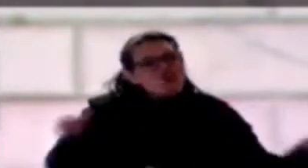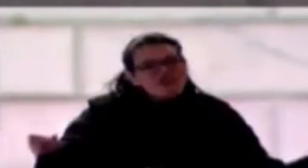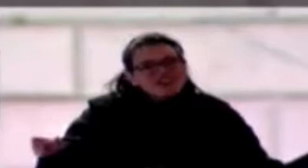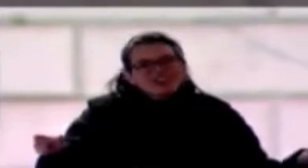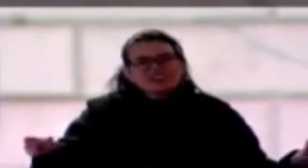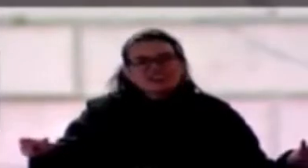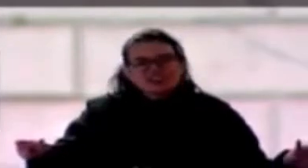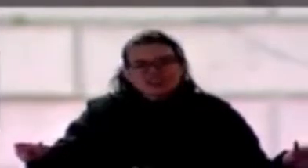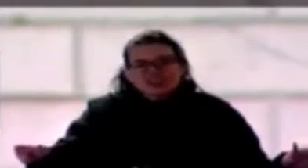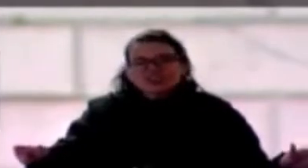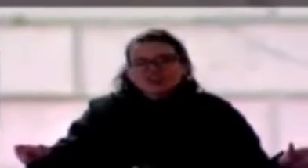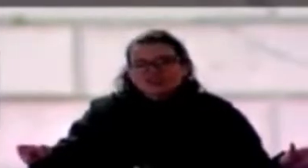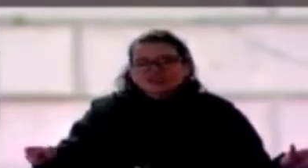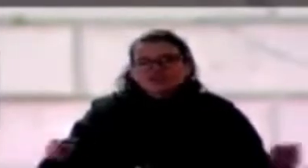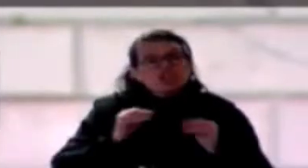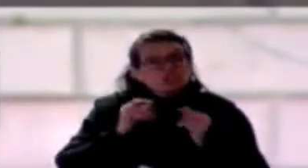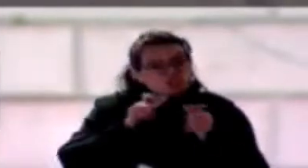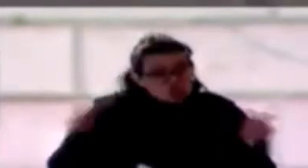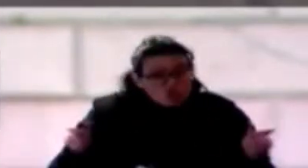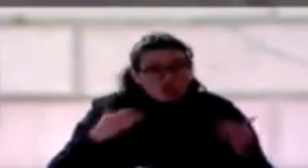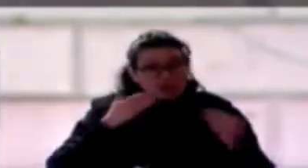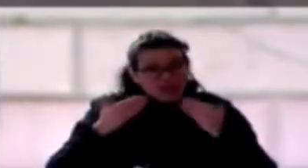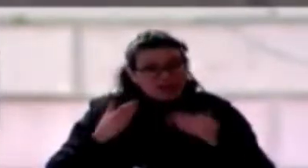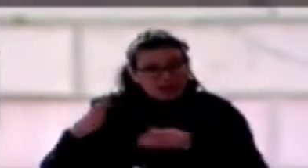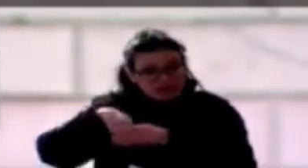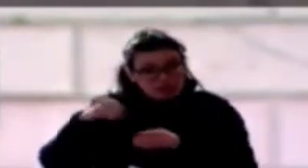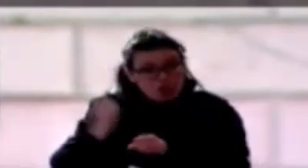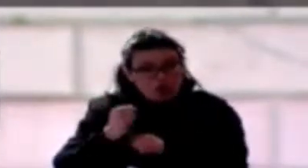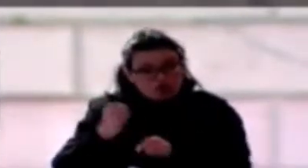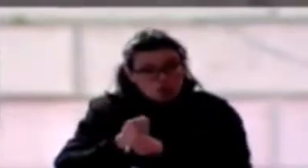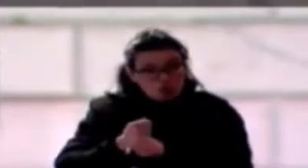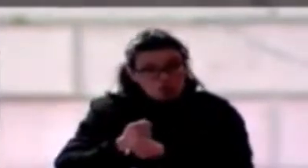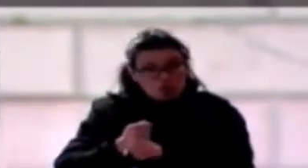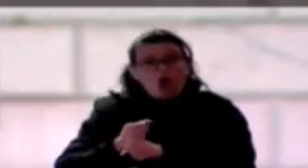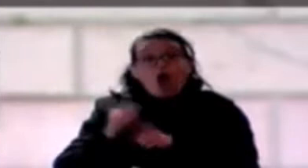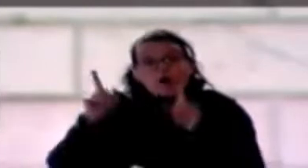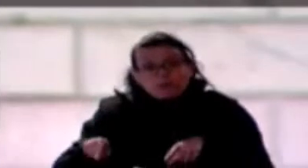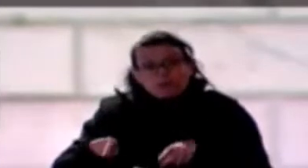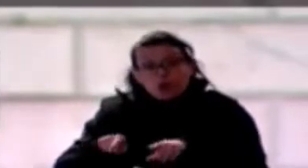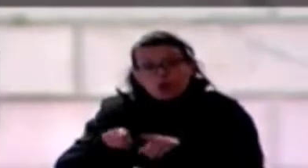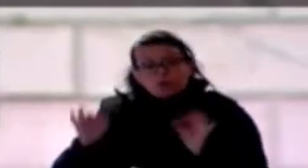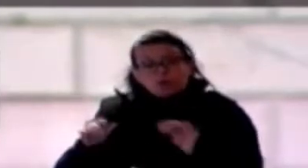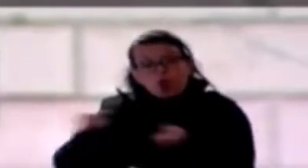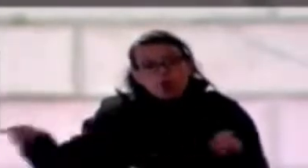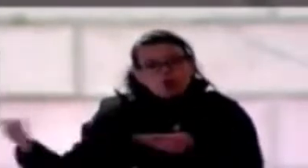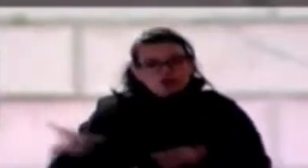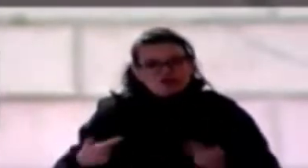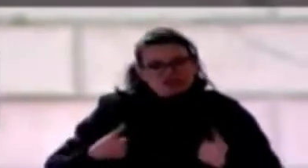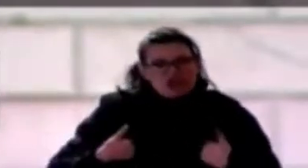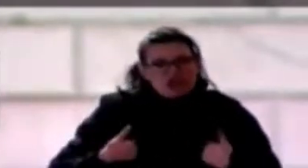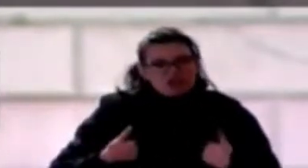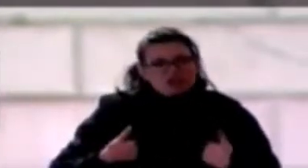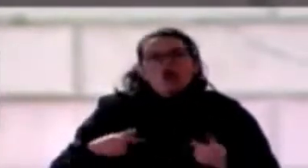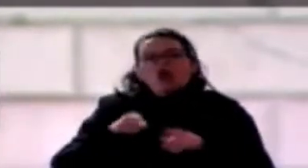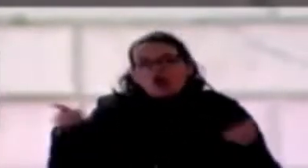che siedono in Parlamento e mi hanno invitato a venire qui, tendono veramente a cambiare la politica. E nel